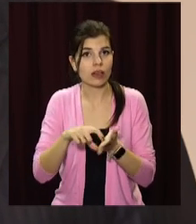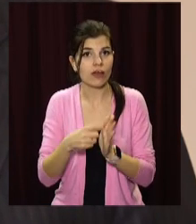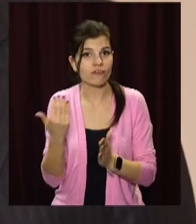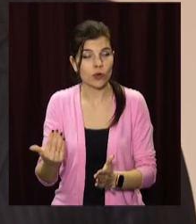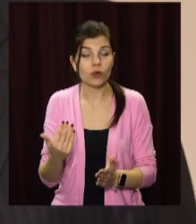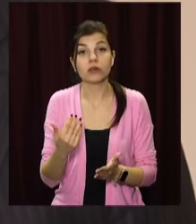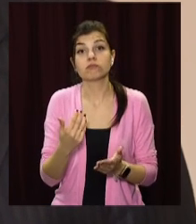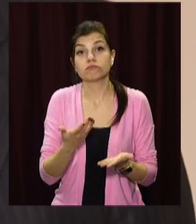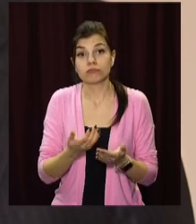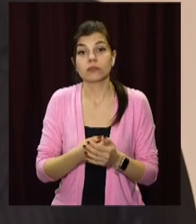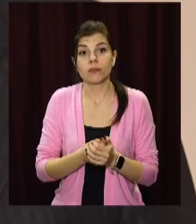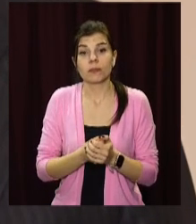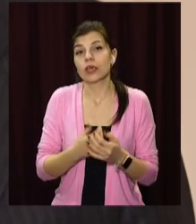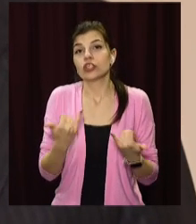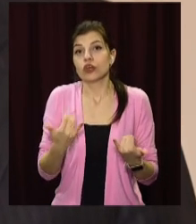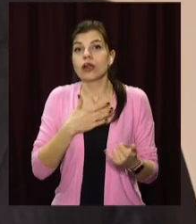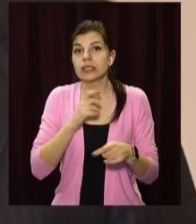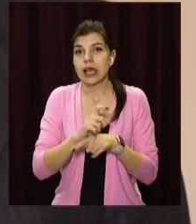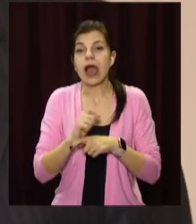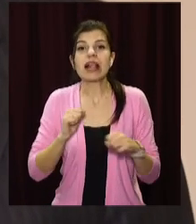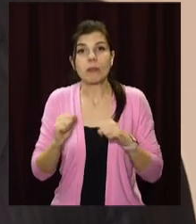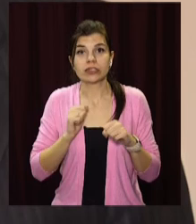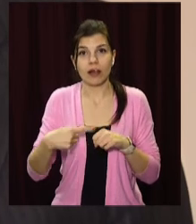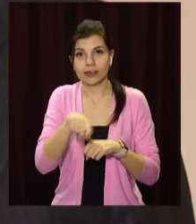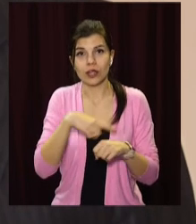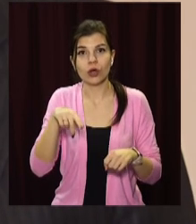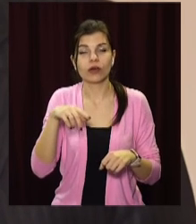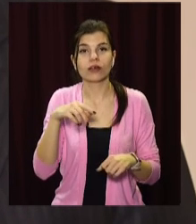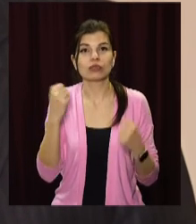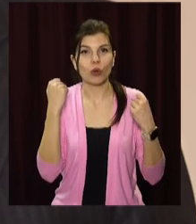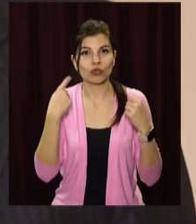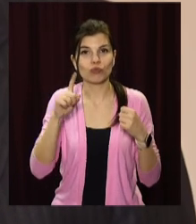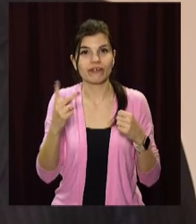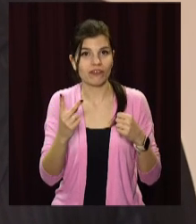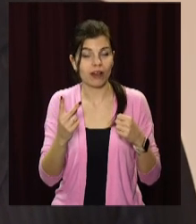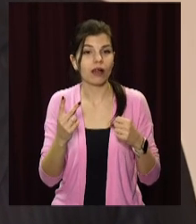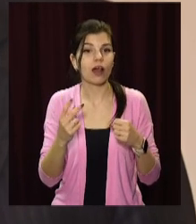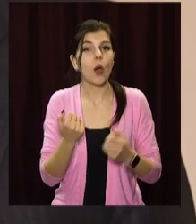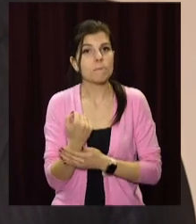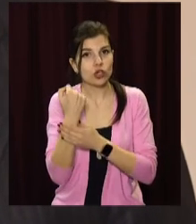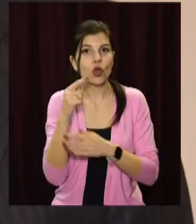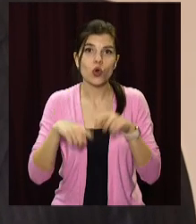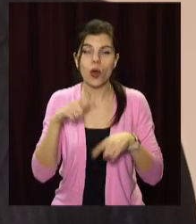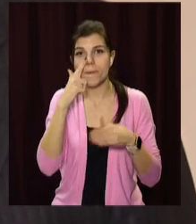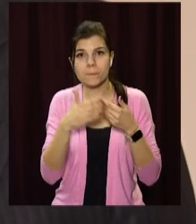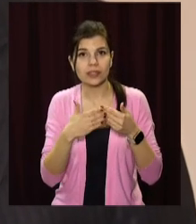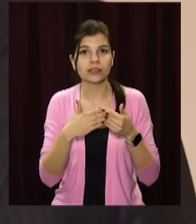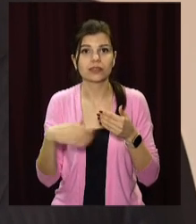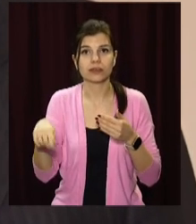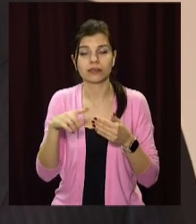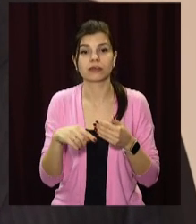І зараз наша задача адміністрації ДУСШ-2 – підтримати рідних, близьких,